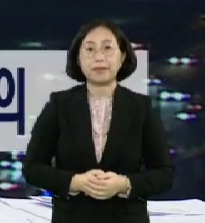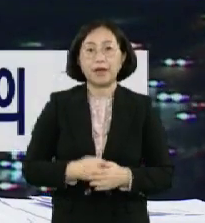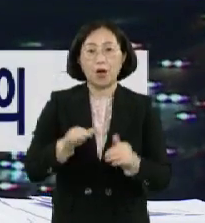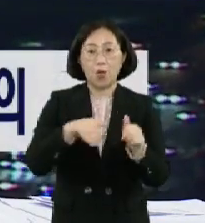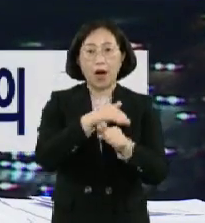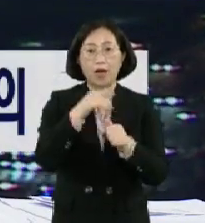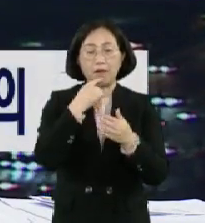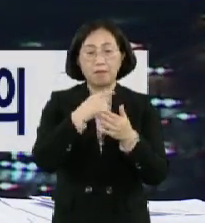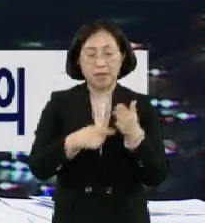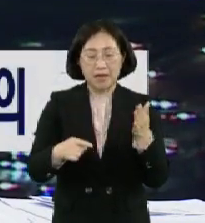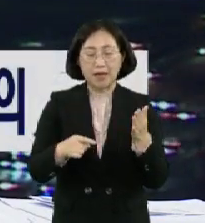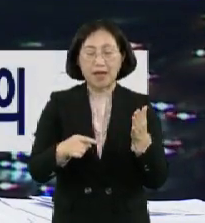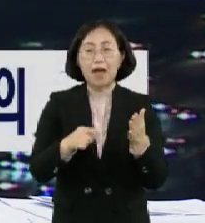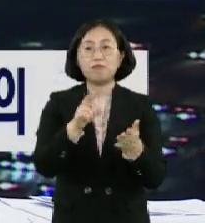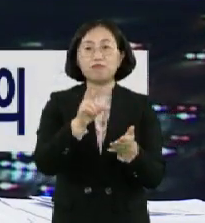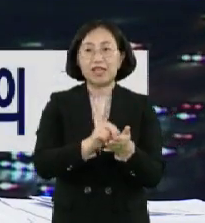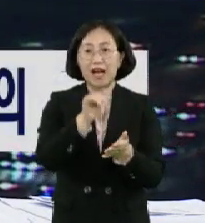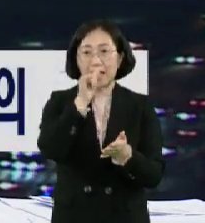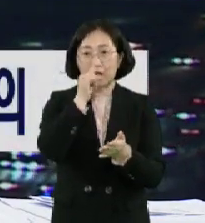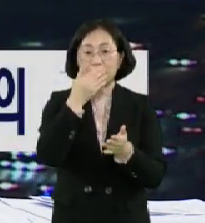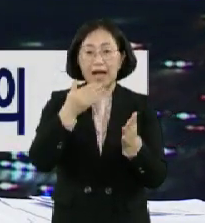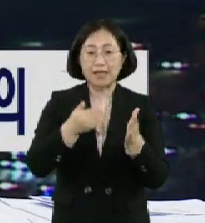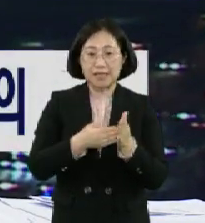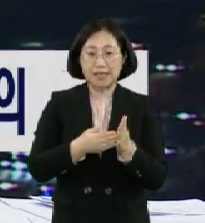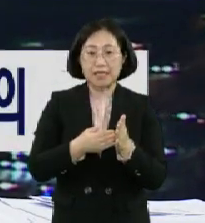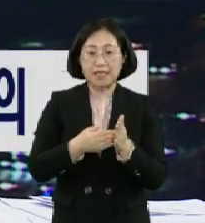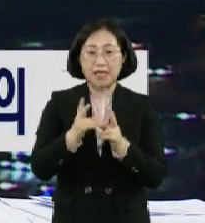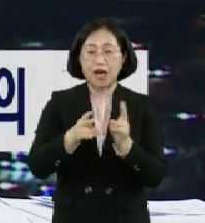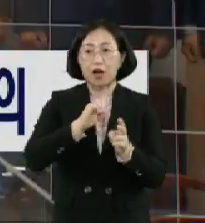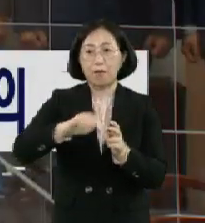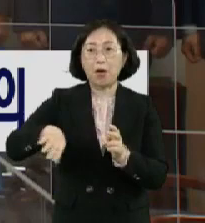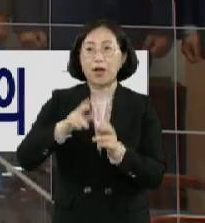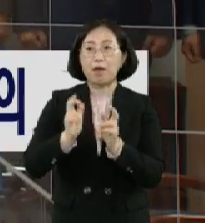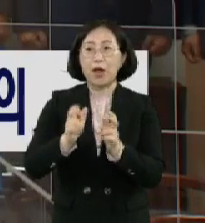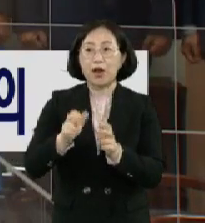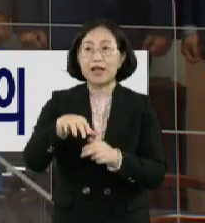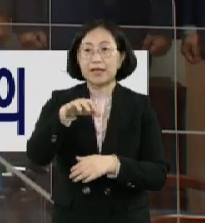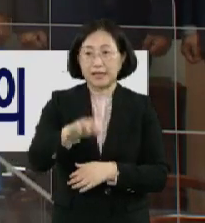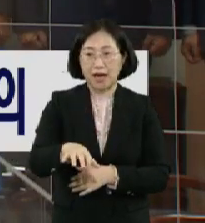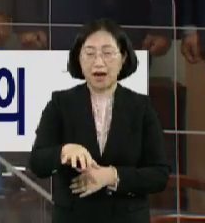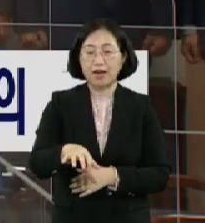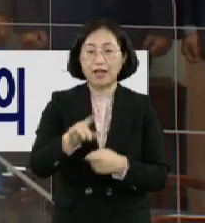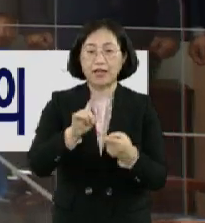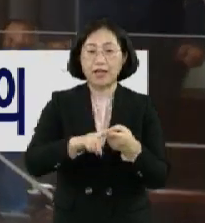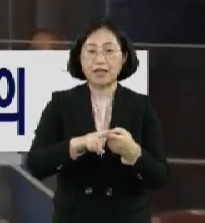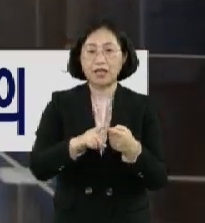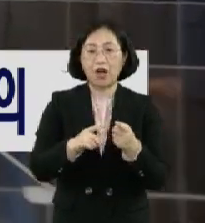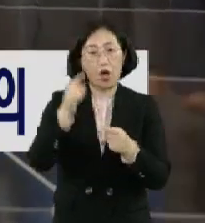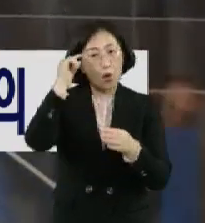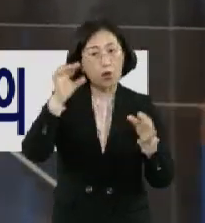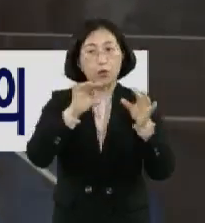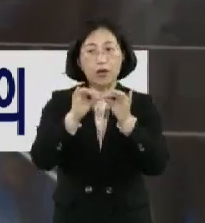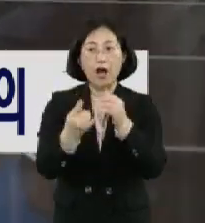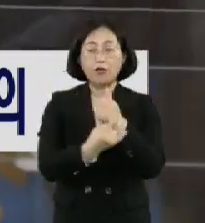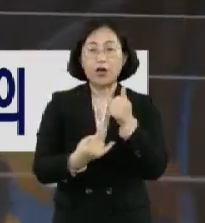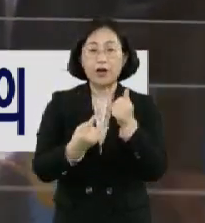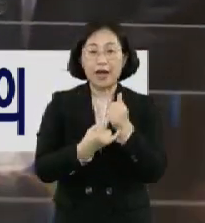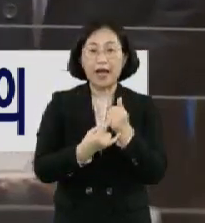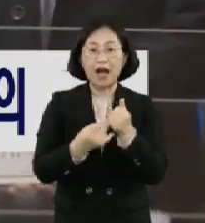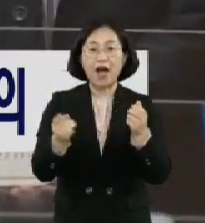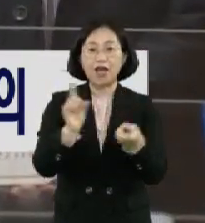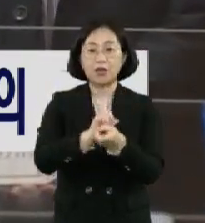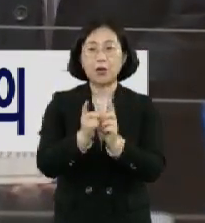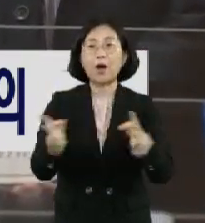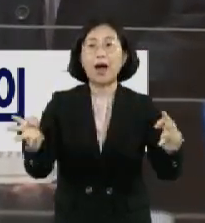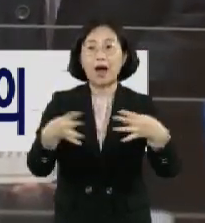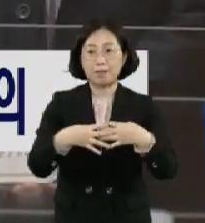환경 피해 논란으로 갈등을 빚어온 당진 산업 폐기물 처리장 과 관련해서 당진시 공론화 위원회가 당사자간